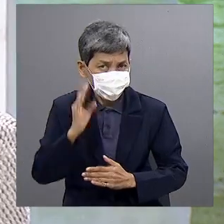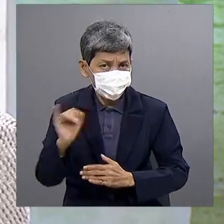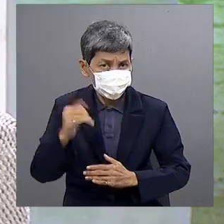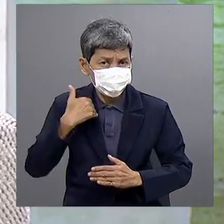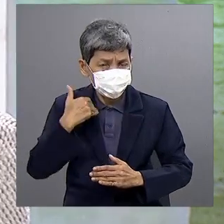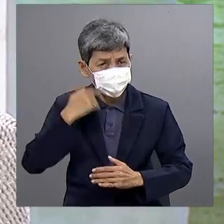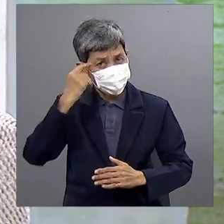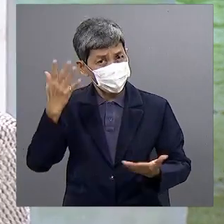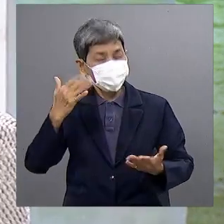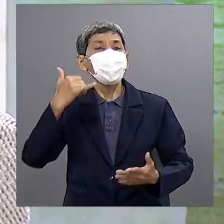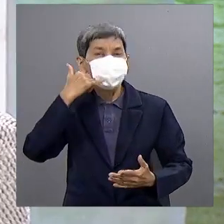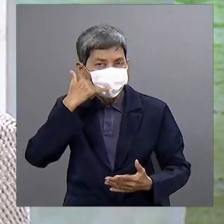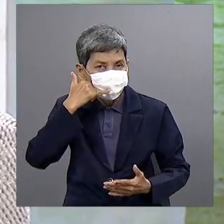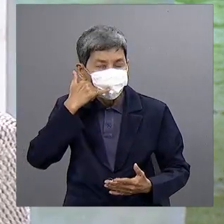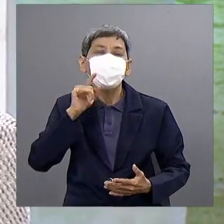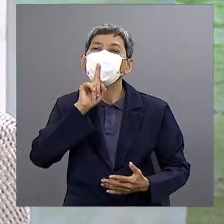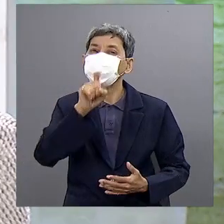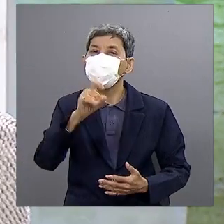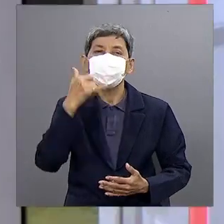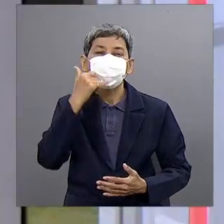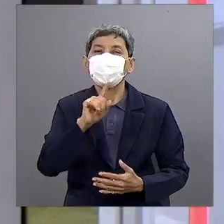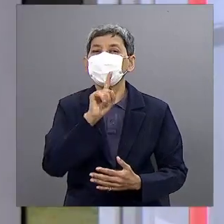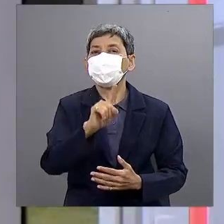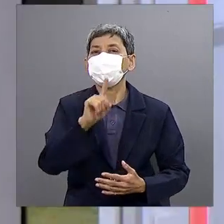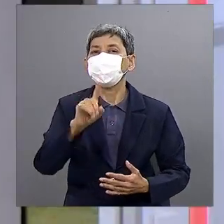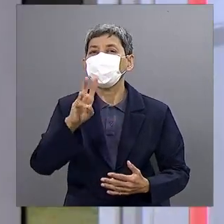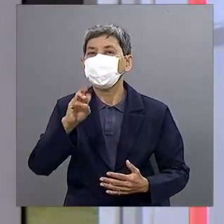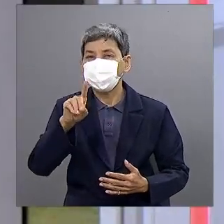รศัพท์ไปติดต่อสอบถามสายด่วน1161ได้เลยนะครับ เอาละครับ